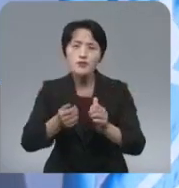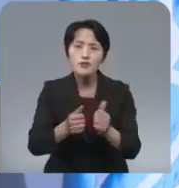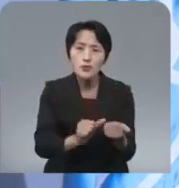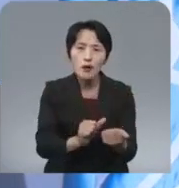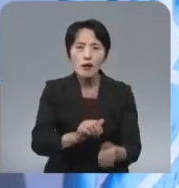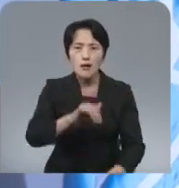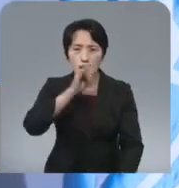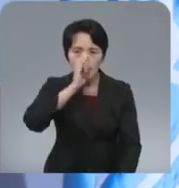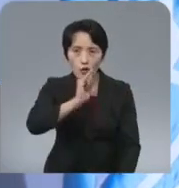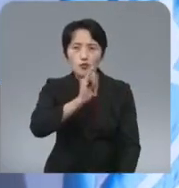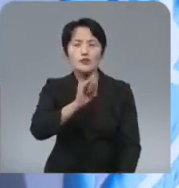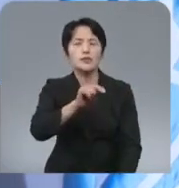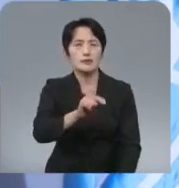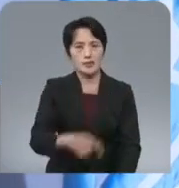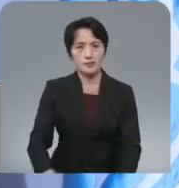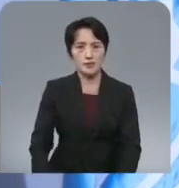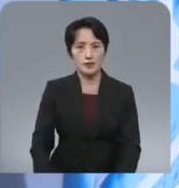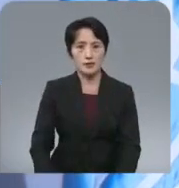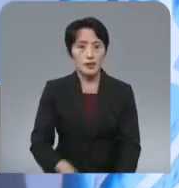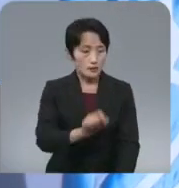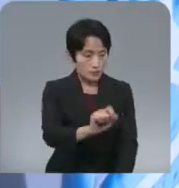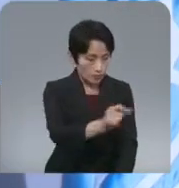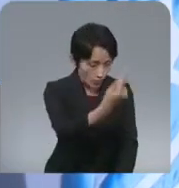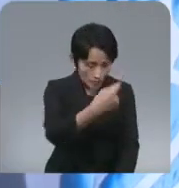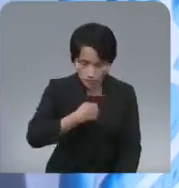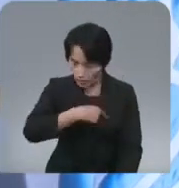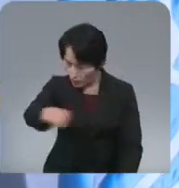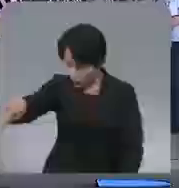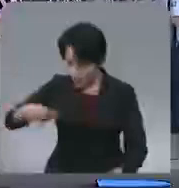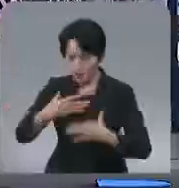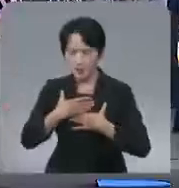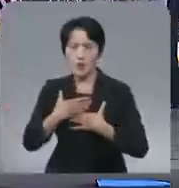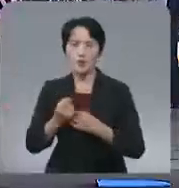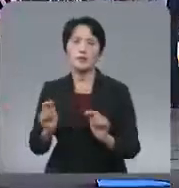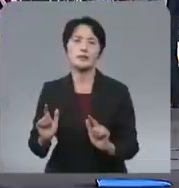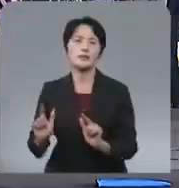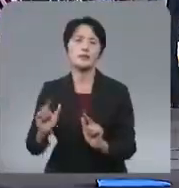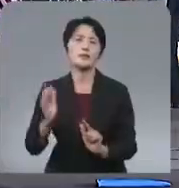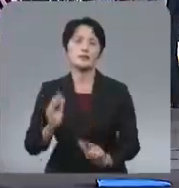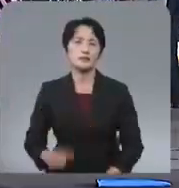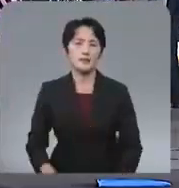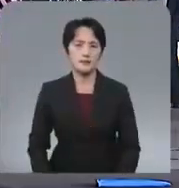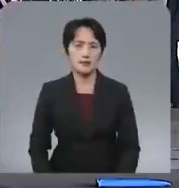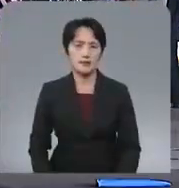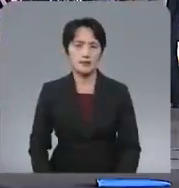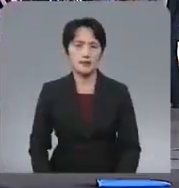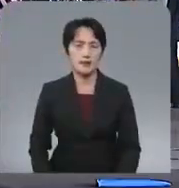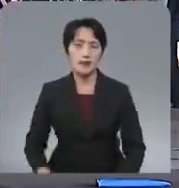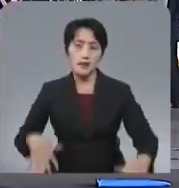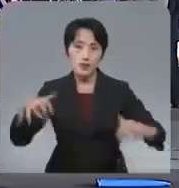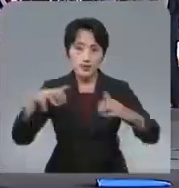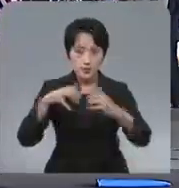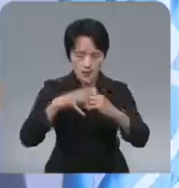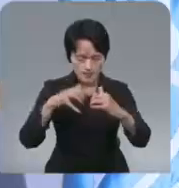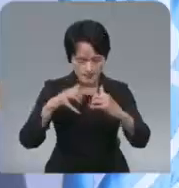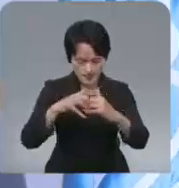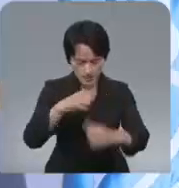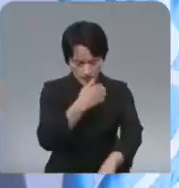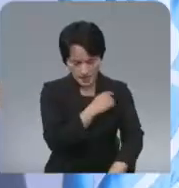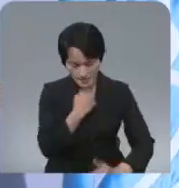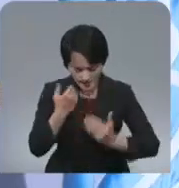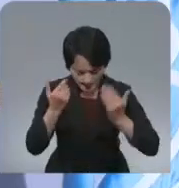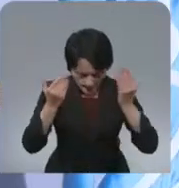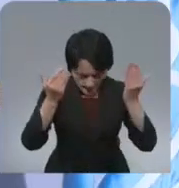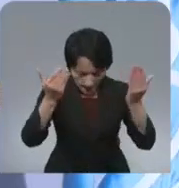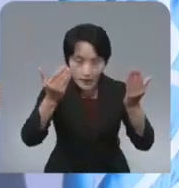première pour un président de la république à cette occasion il a salué le sacrifice des soldats grâce auquel cent mille déplacés de la